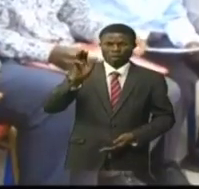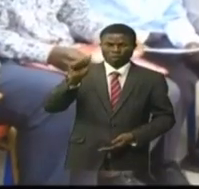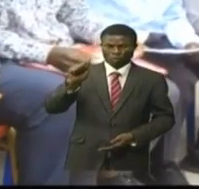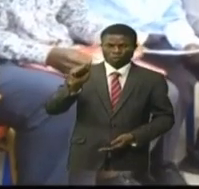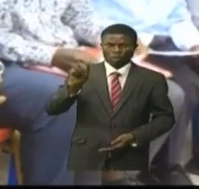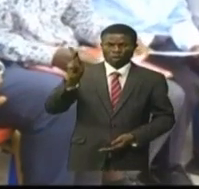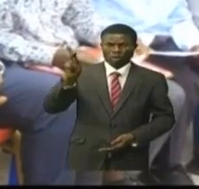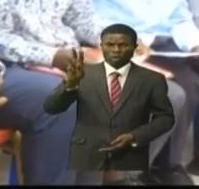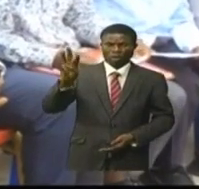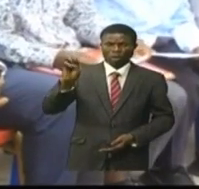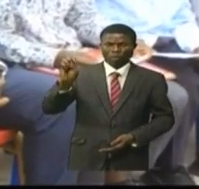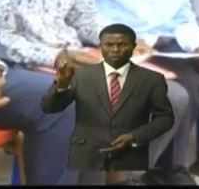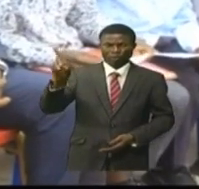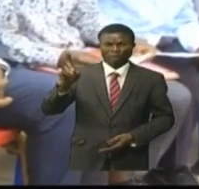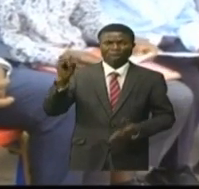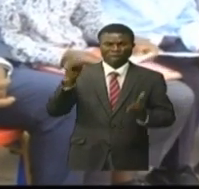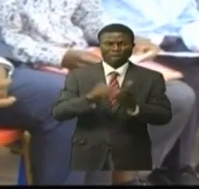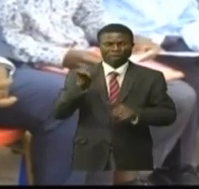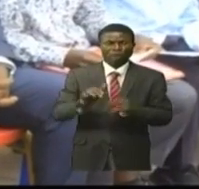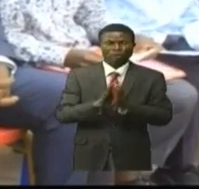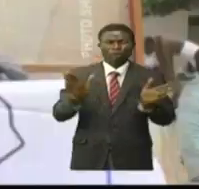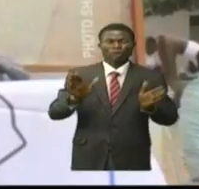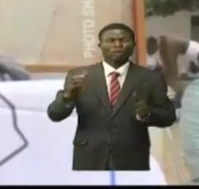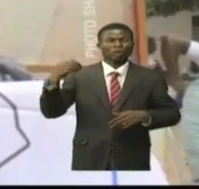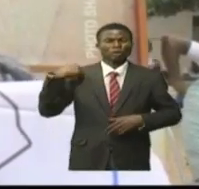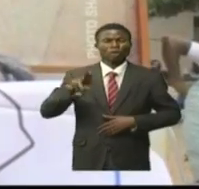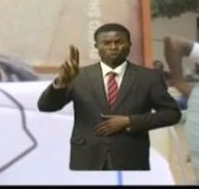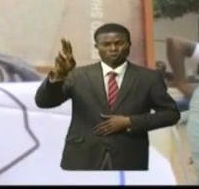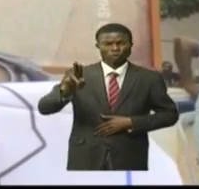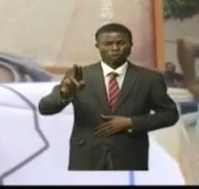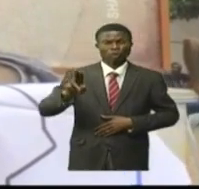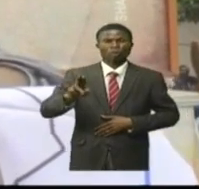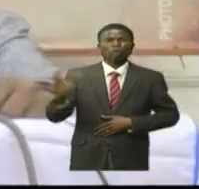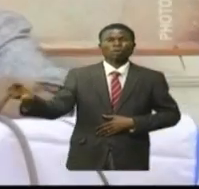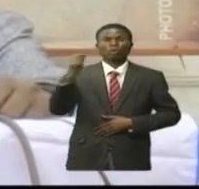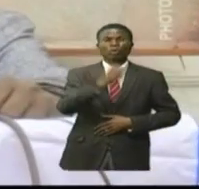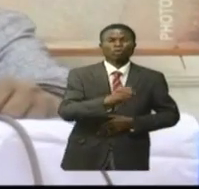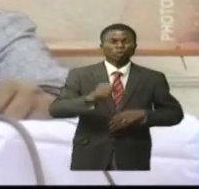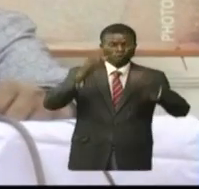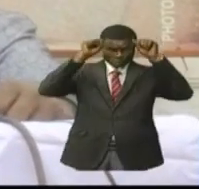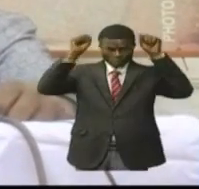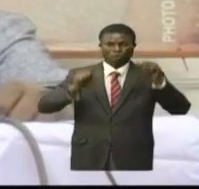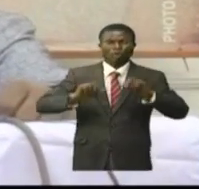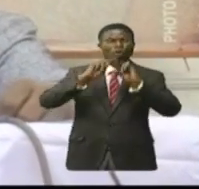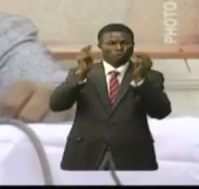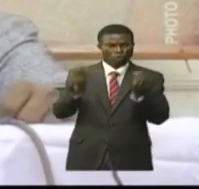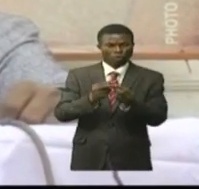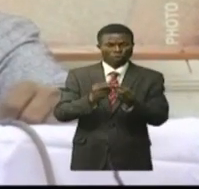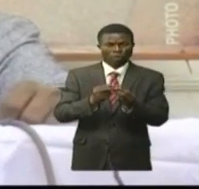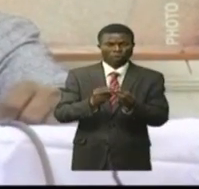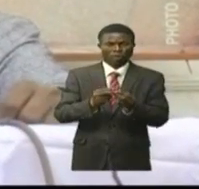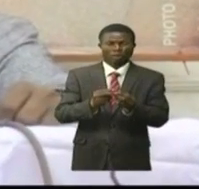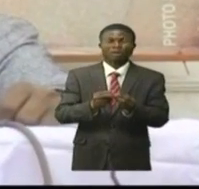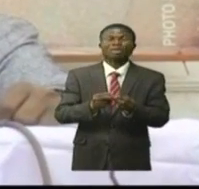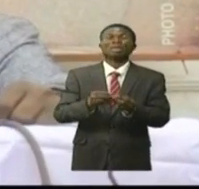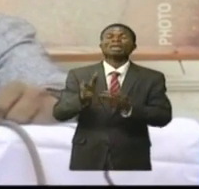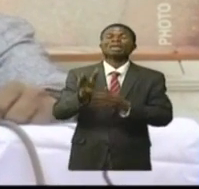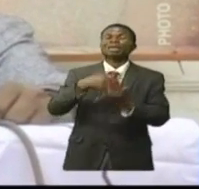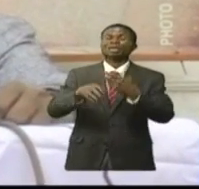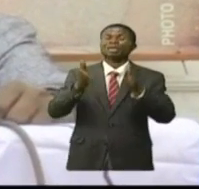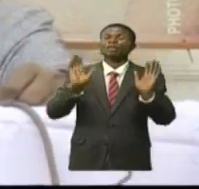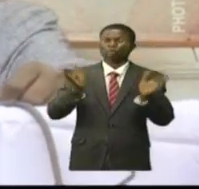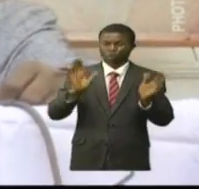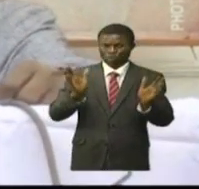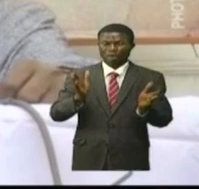de la CdP le secrétaire général de du dépêche est nommé par le président du parti nous disons que c'est de la pire diversion et de